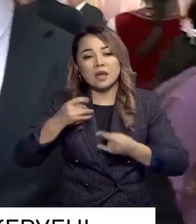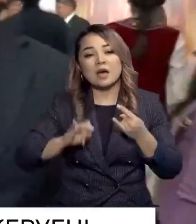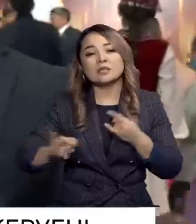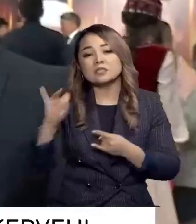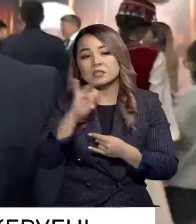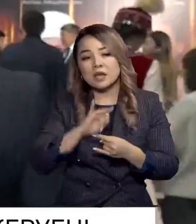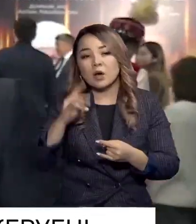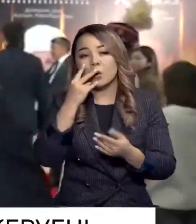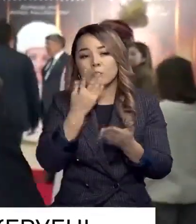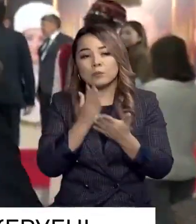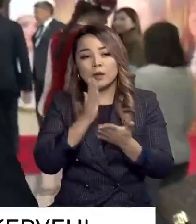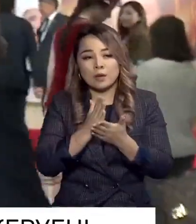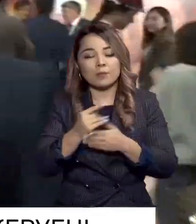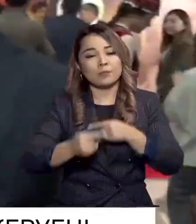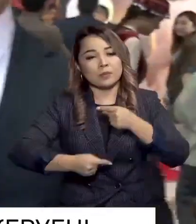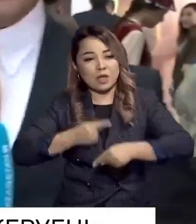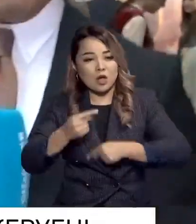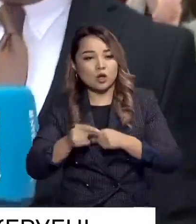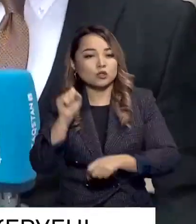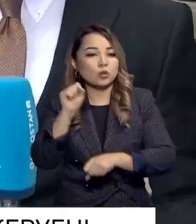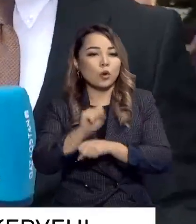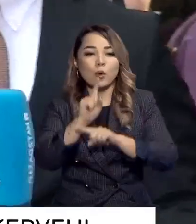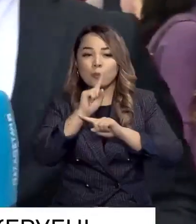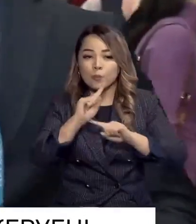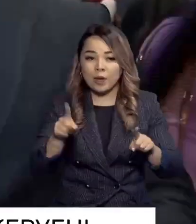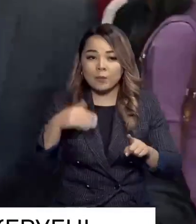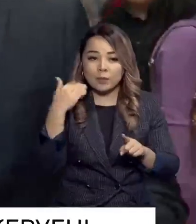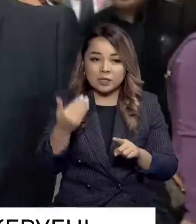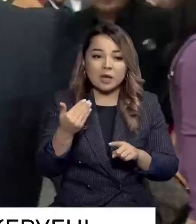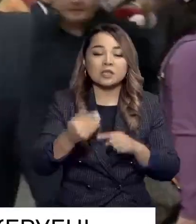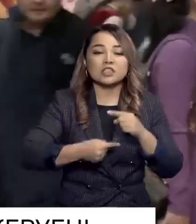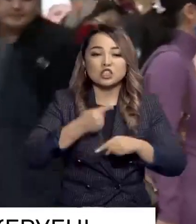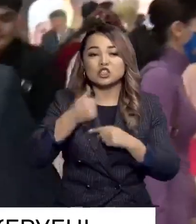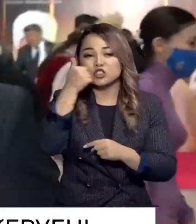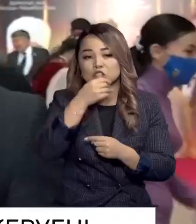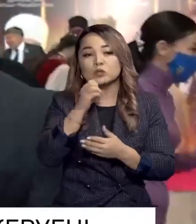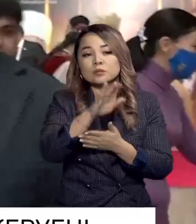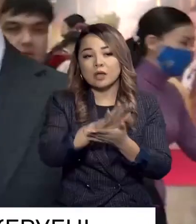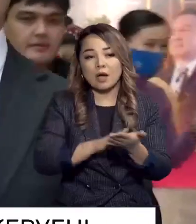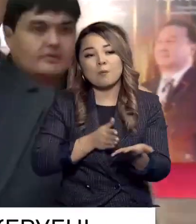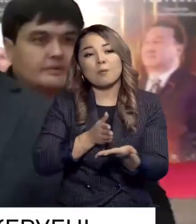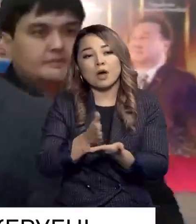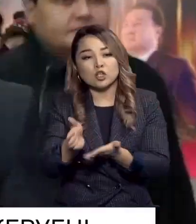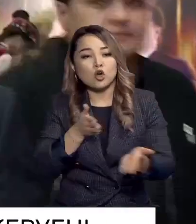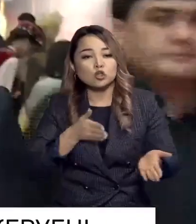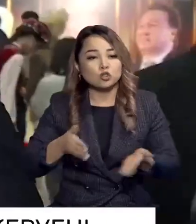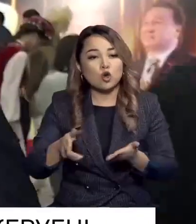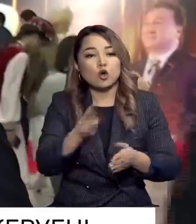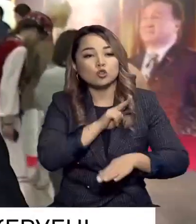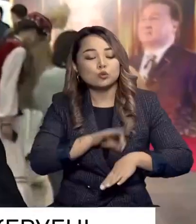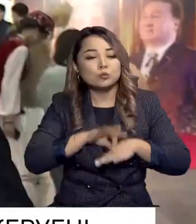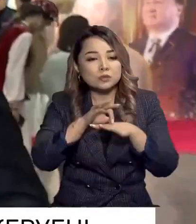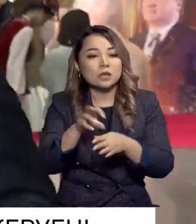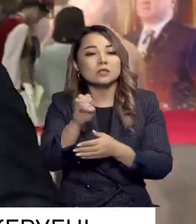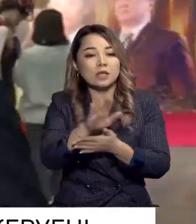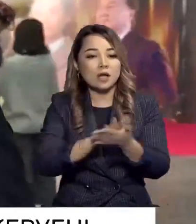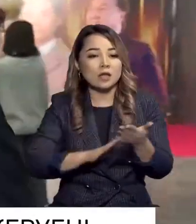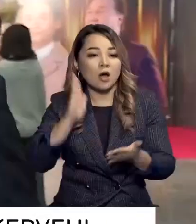тарихи телехикаялардың керуені бұнымен тоқтап қалмайды. Себебі келер жылда осы бағыттағы жұмыстар жалғаспақ.